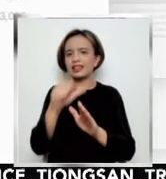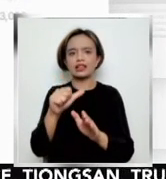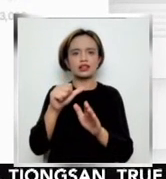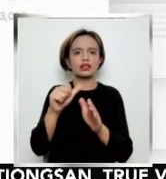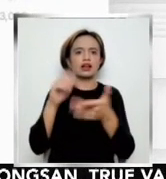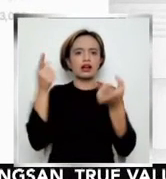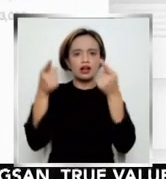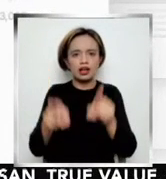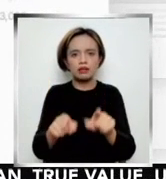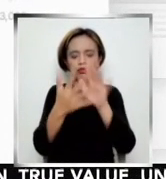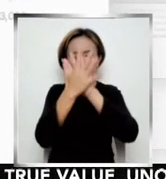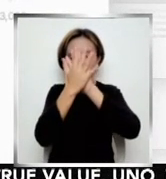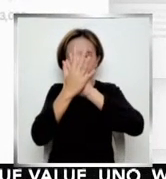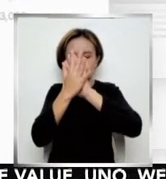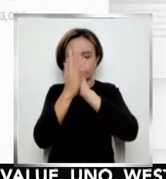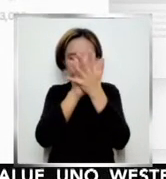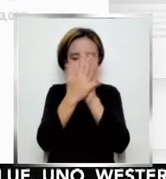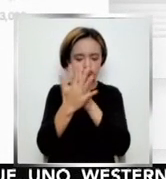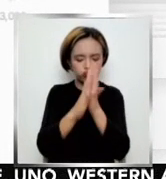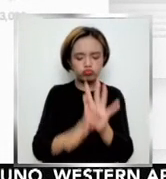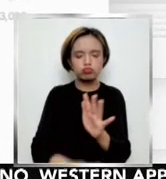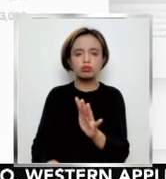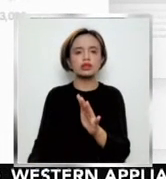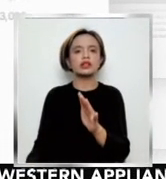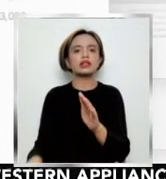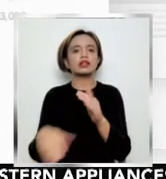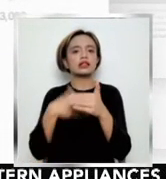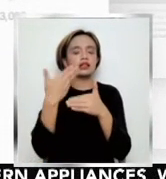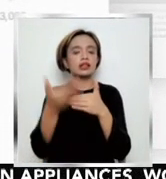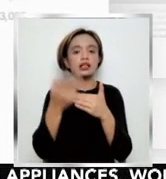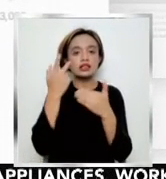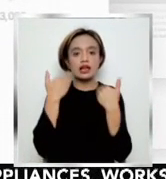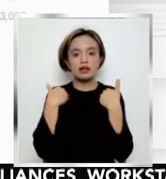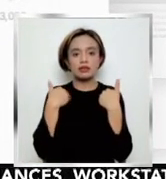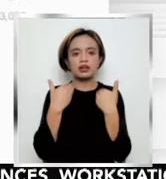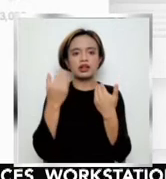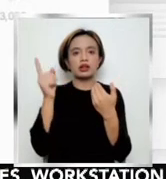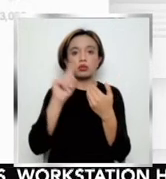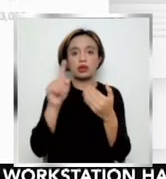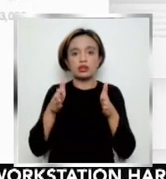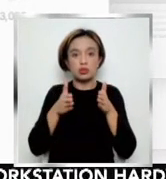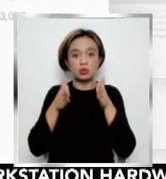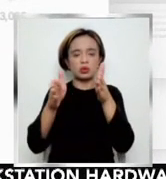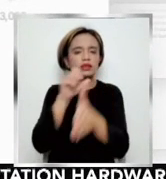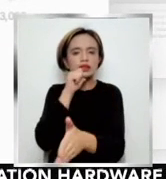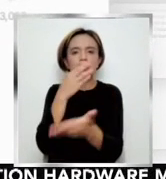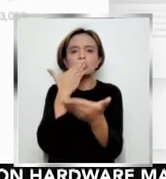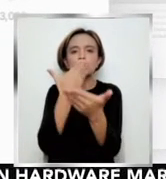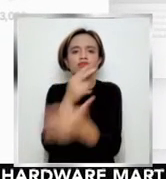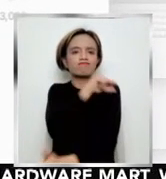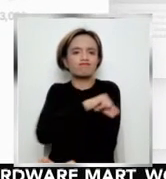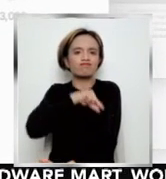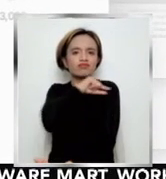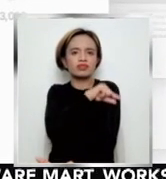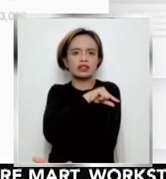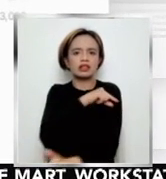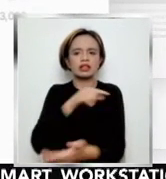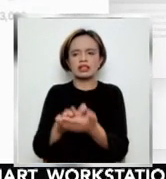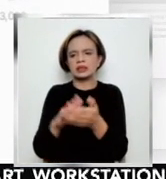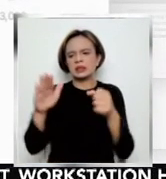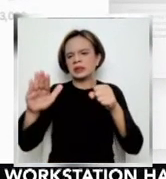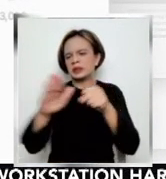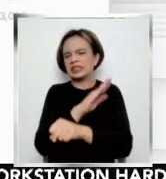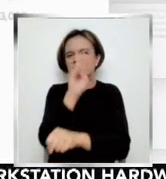pampublikong transportasyon. Pino na rin ang hindi magandang kalidad ng mga kalsada sa syudad, congested at polluted na raw ang Metro Manila